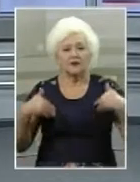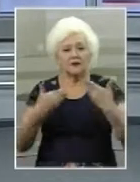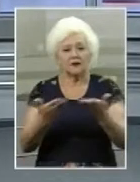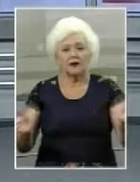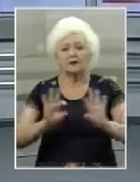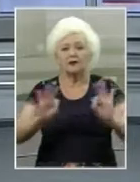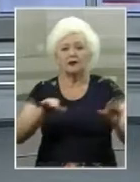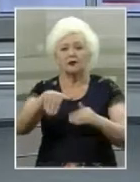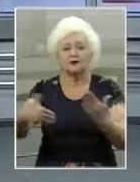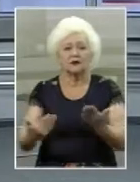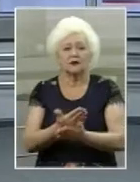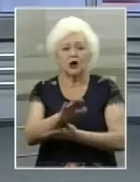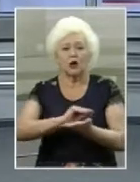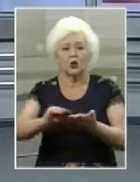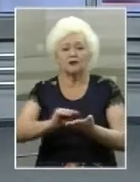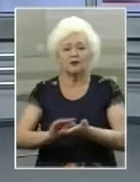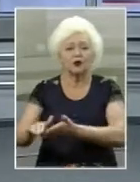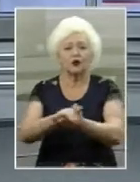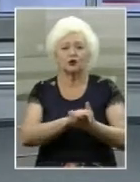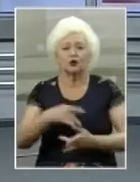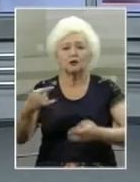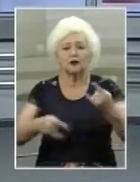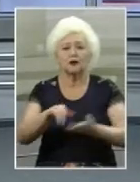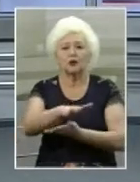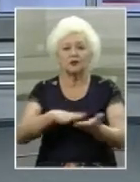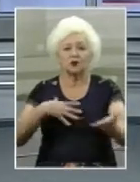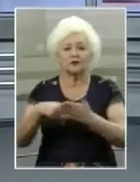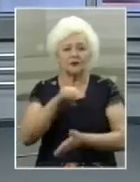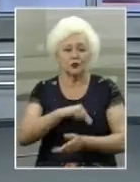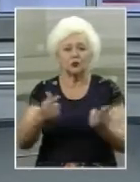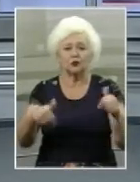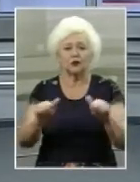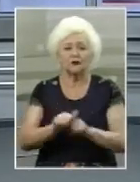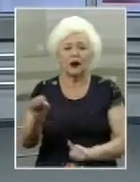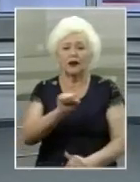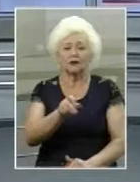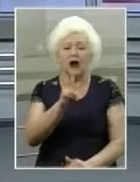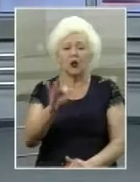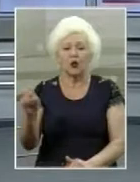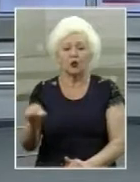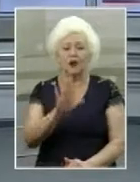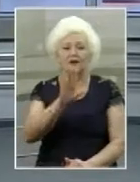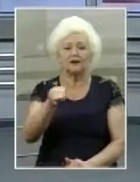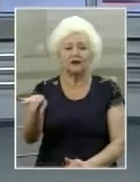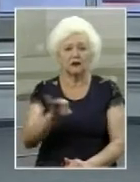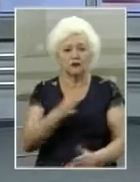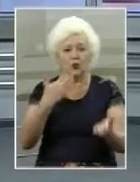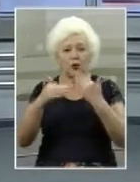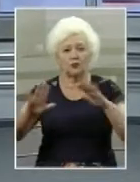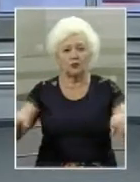Вітаю вас в ефірі «Таврійські новини». Кореспонденти Суспільного продовжують свою роботу. В студії Анна Коробова і Валентина Туніна. Поговоримо про